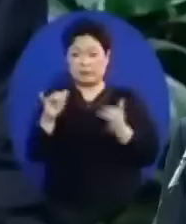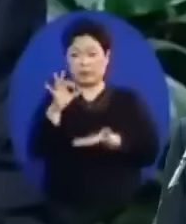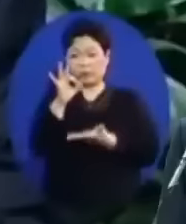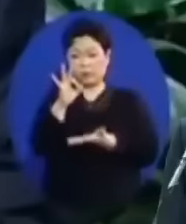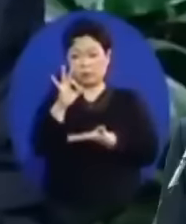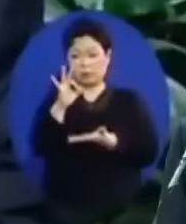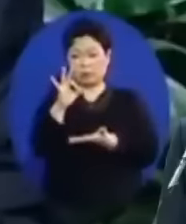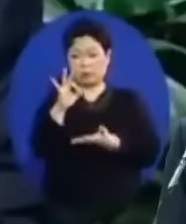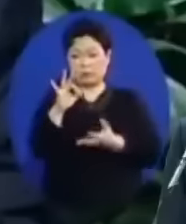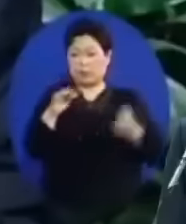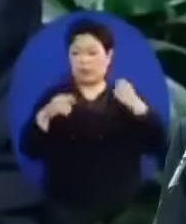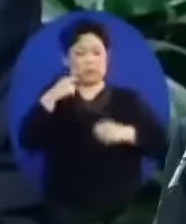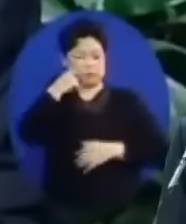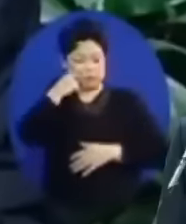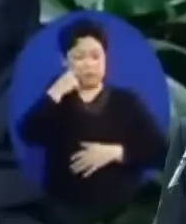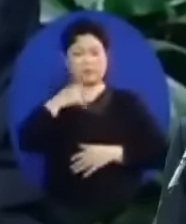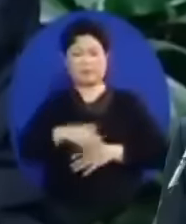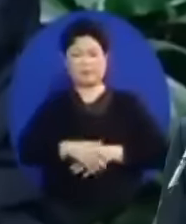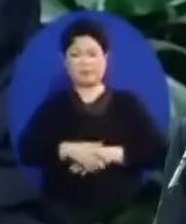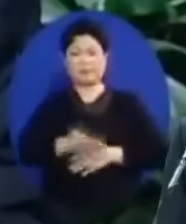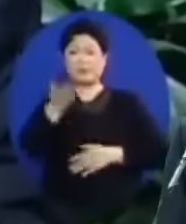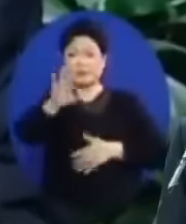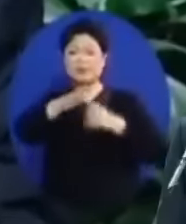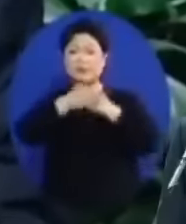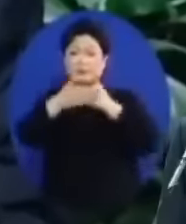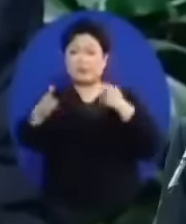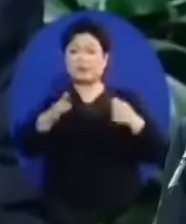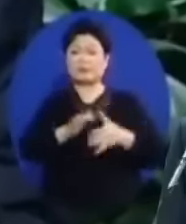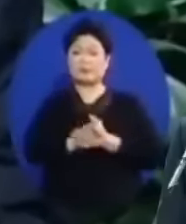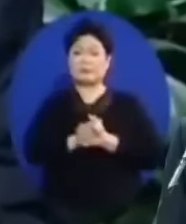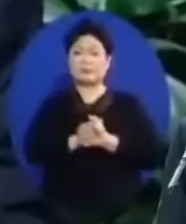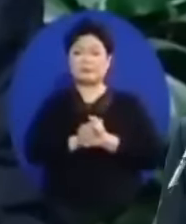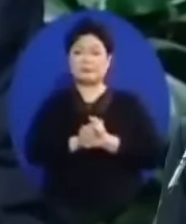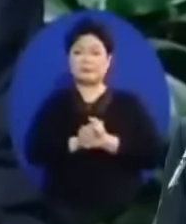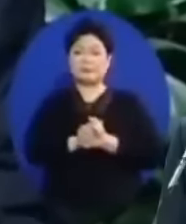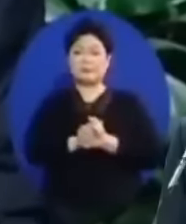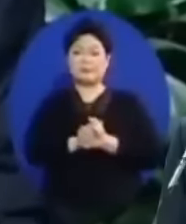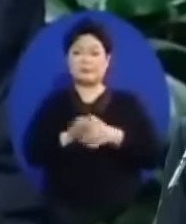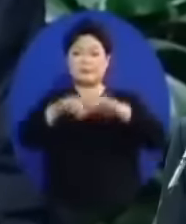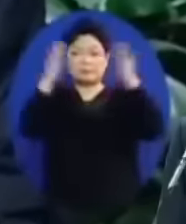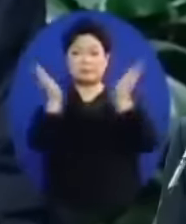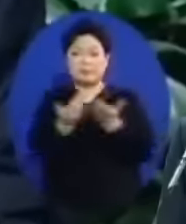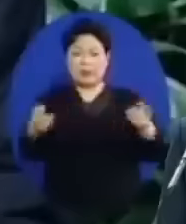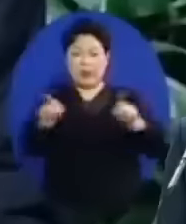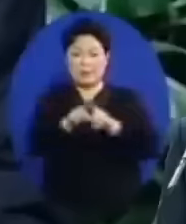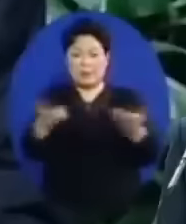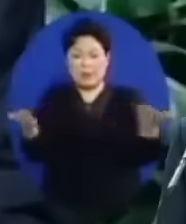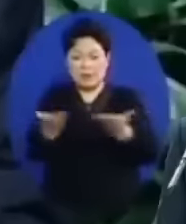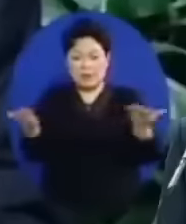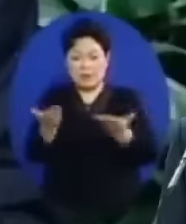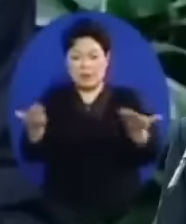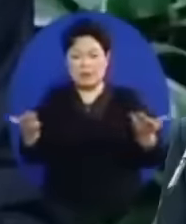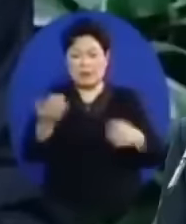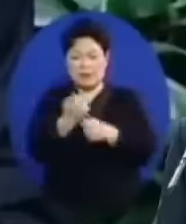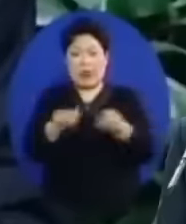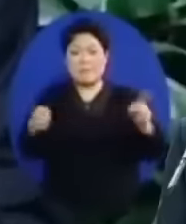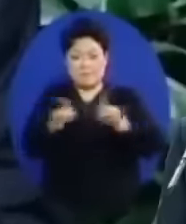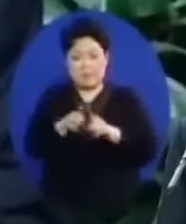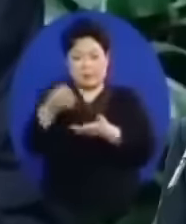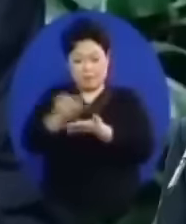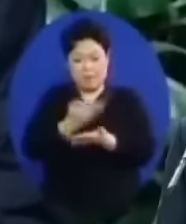물질은 절대 소유하지 못하게 하는 것입니다. 그래서 다 함께 노동해서 함께